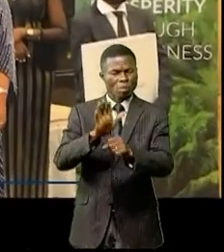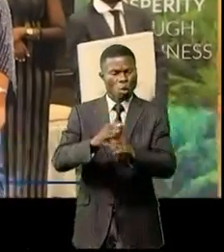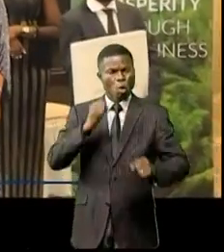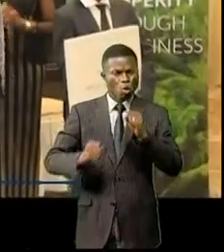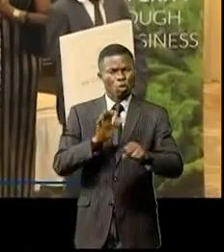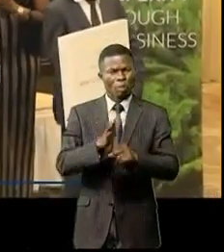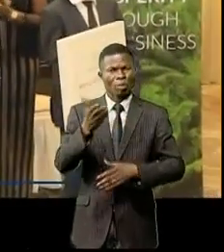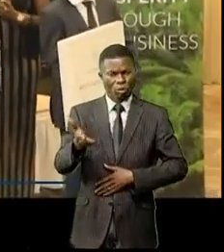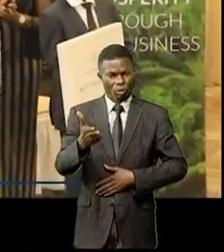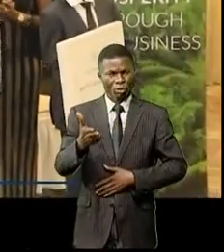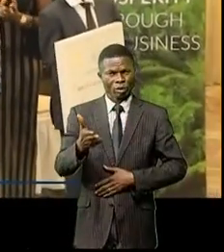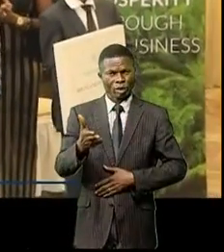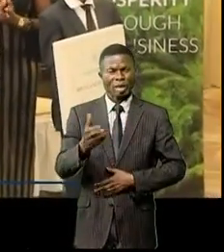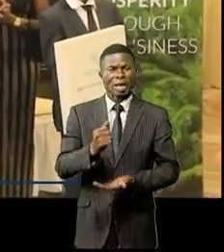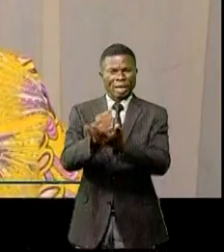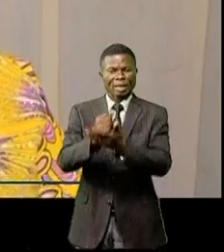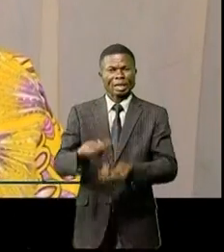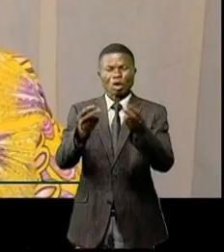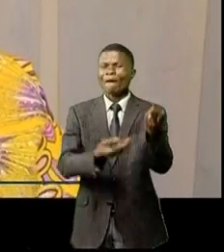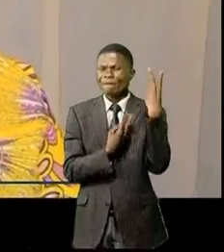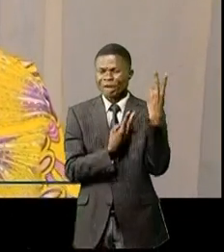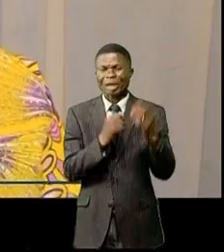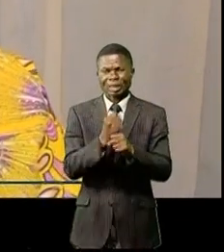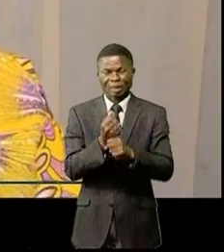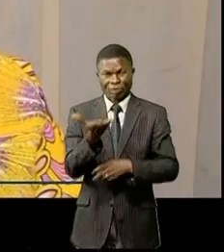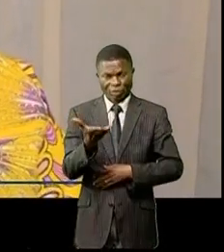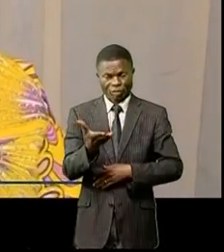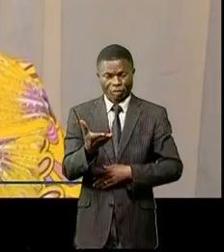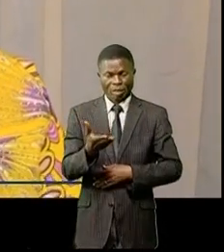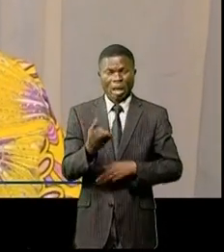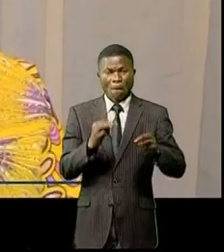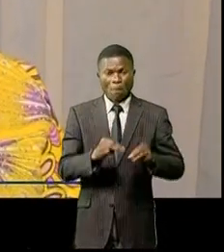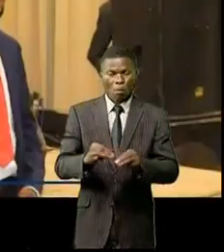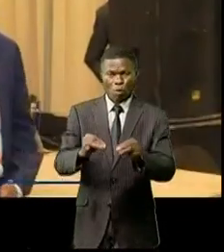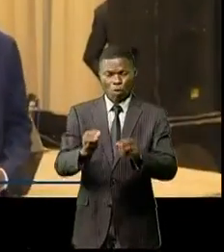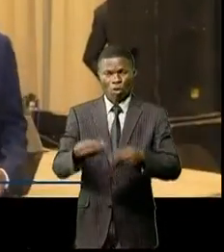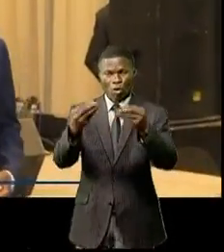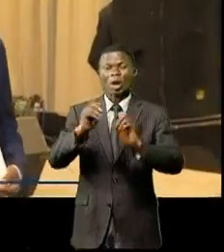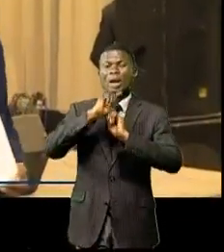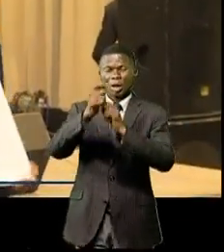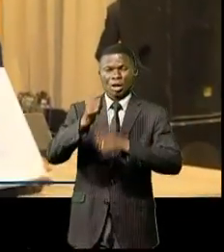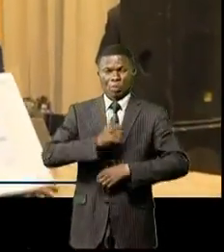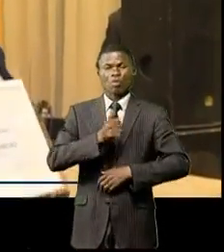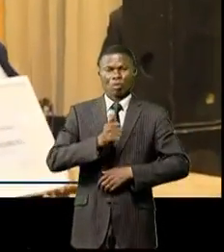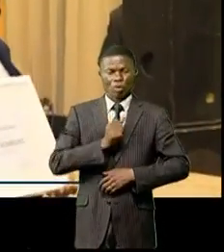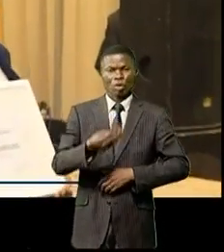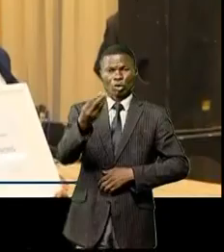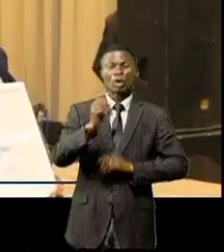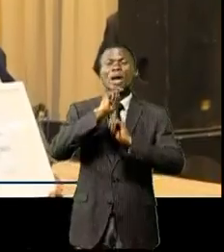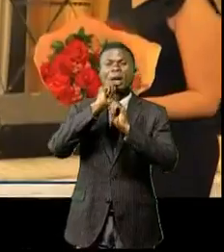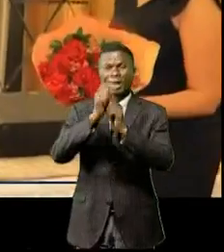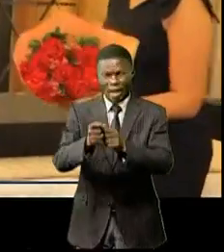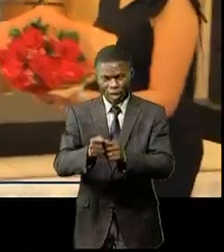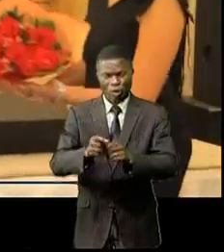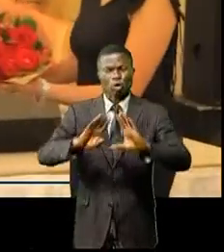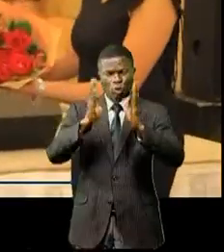performance, ça permet de valoriser le travail. Et la manière dont on a donné les prix, moi-même j'ai donné les prix à ceux qui